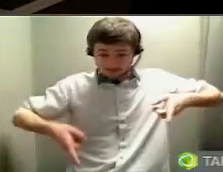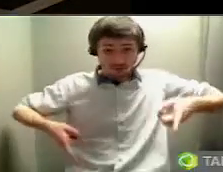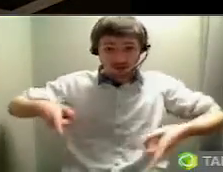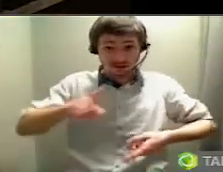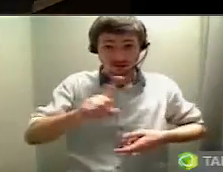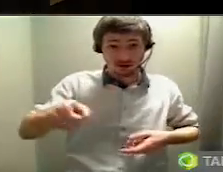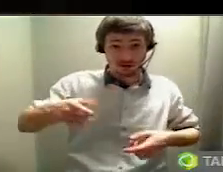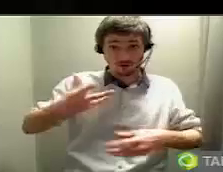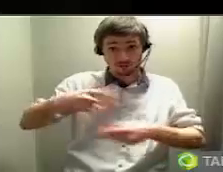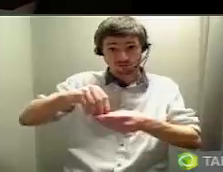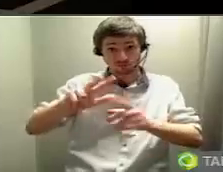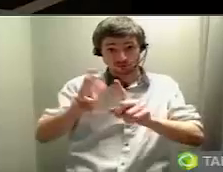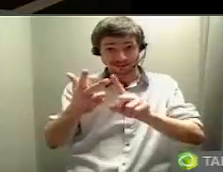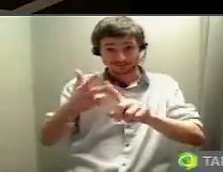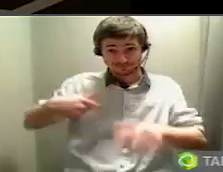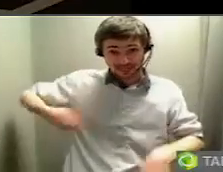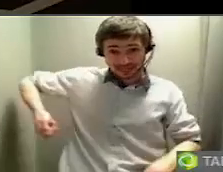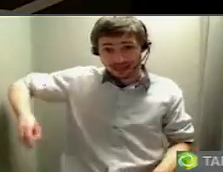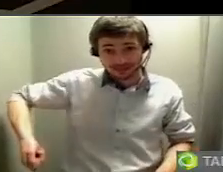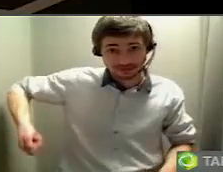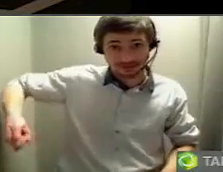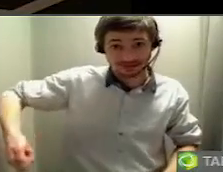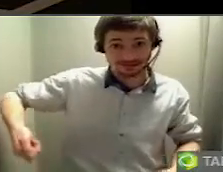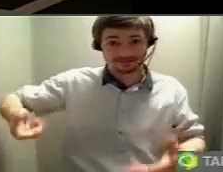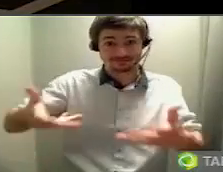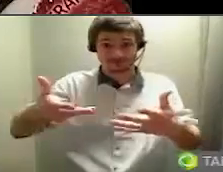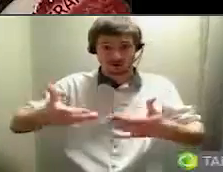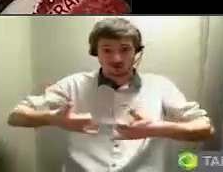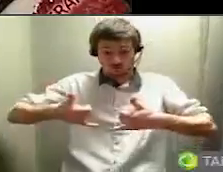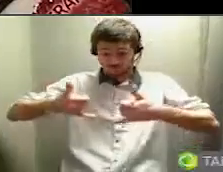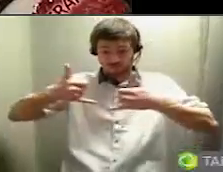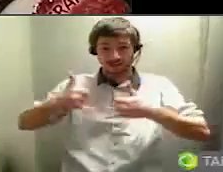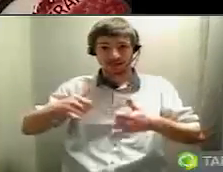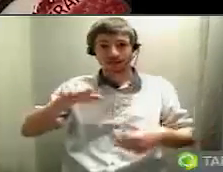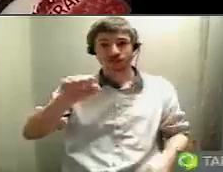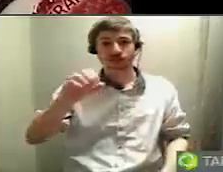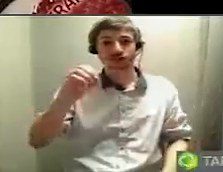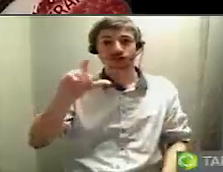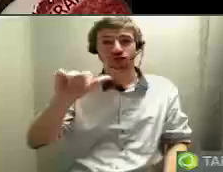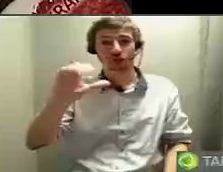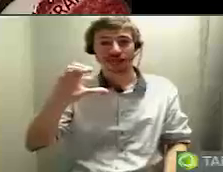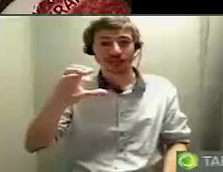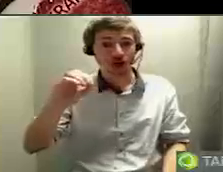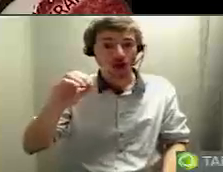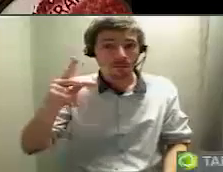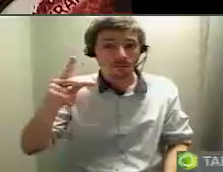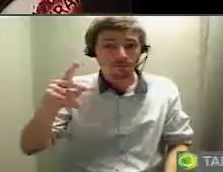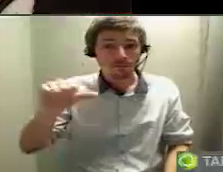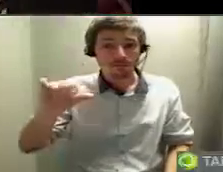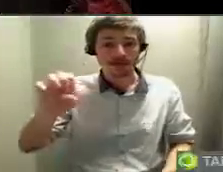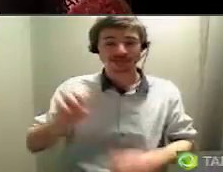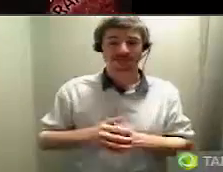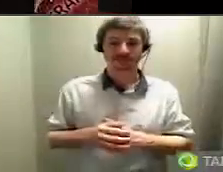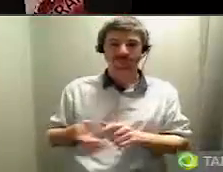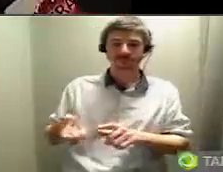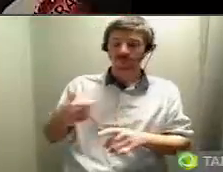Solicop Aid ce magnifique trophée. Léa va nous amener le On va aller trophée. On avait préparé une